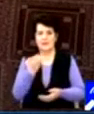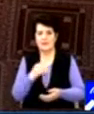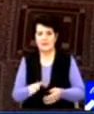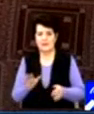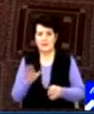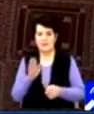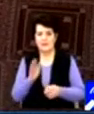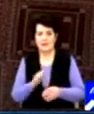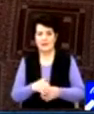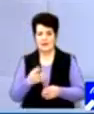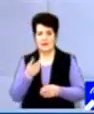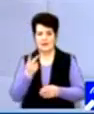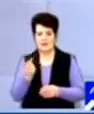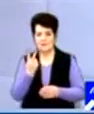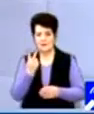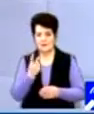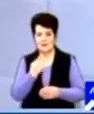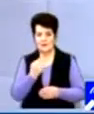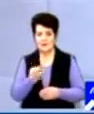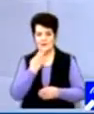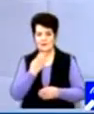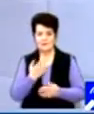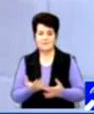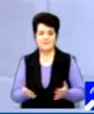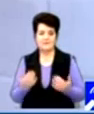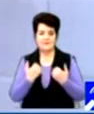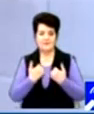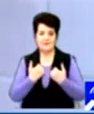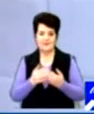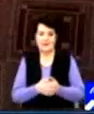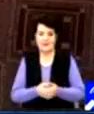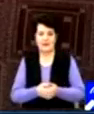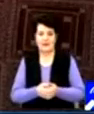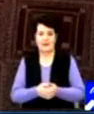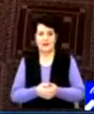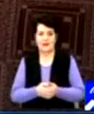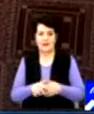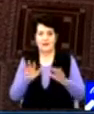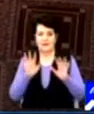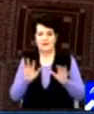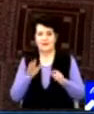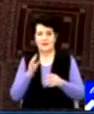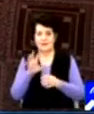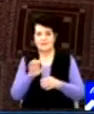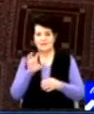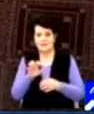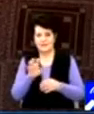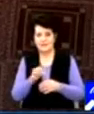frate, amândouă labele au crescut flăcău mare. Amândouă labele pe mine.